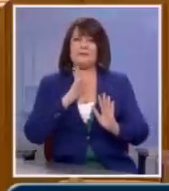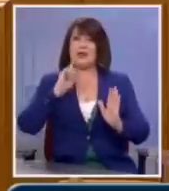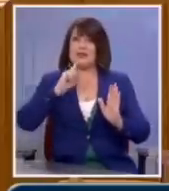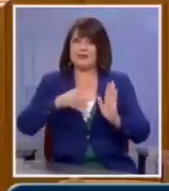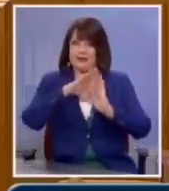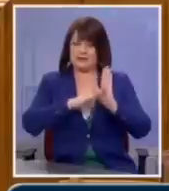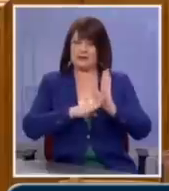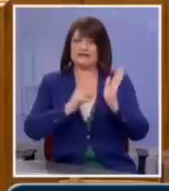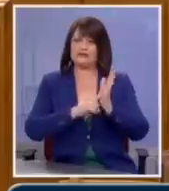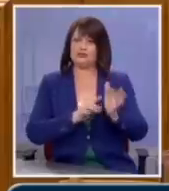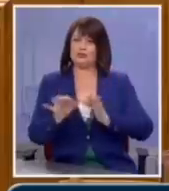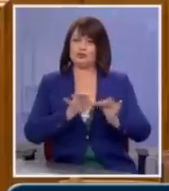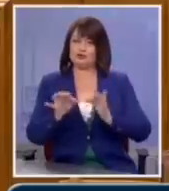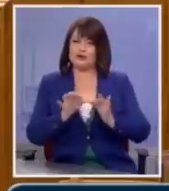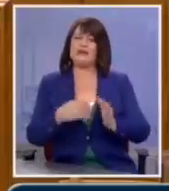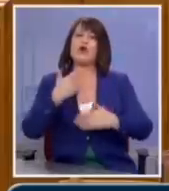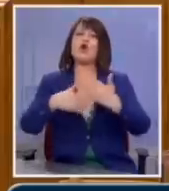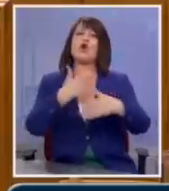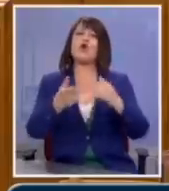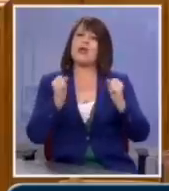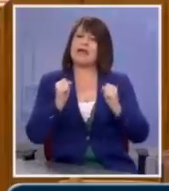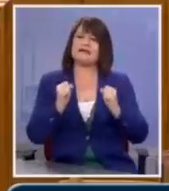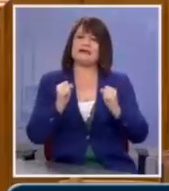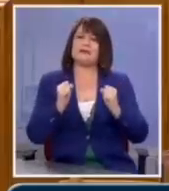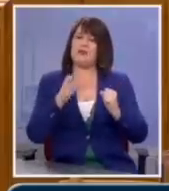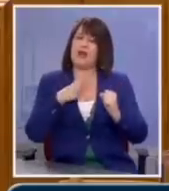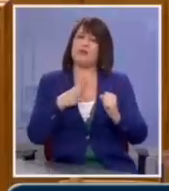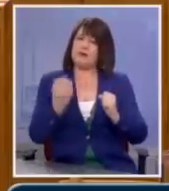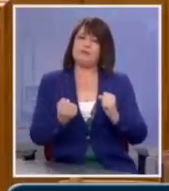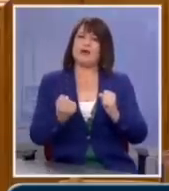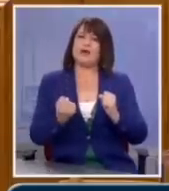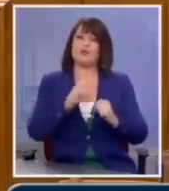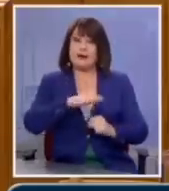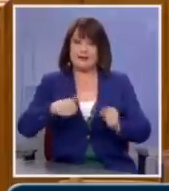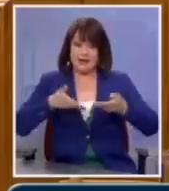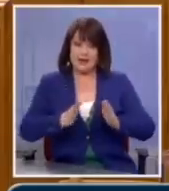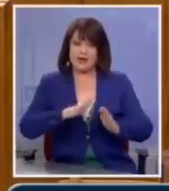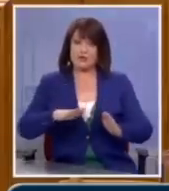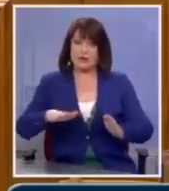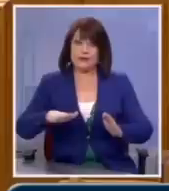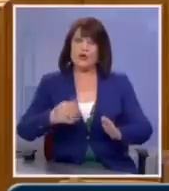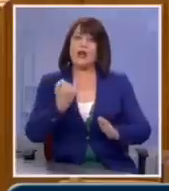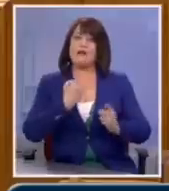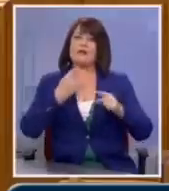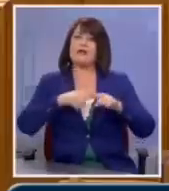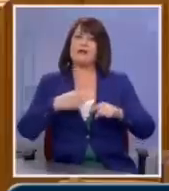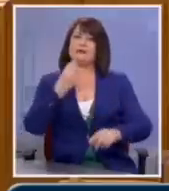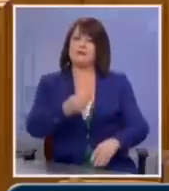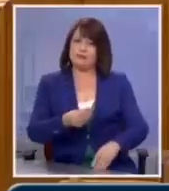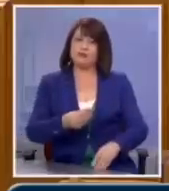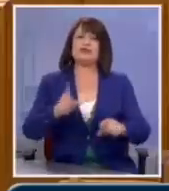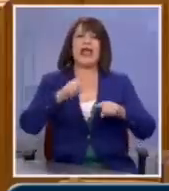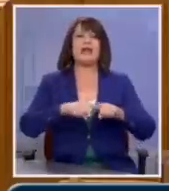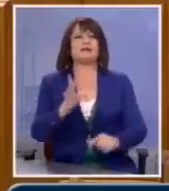του νόμου να ισχύσουν για χρόνια και να μπορούν αυτά τα παιδιά να αποκτήσουν την ηθαγένεια, να γίνουν